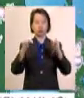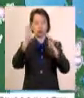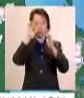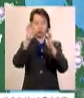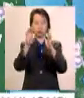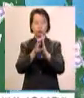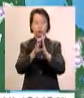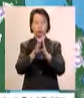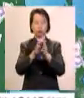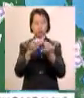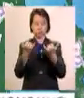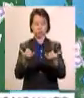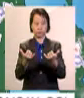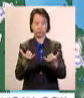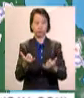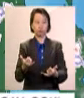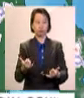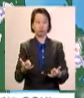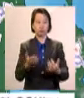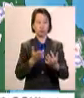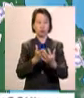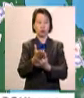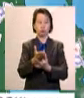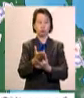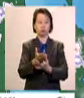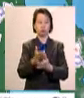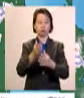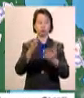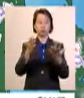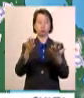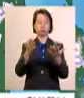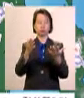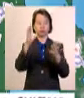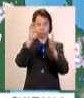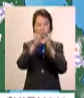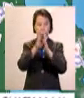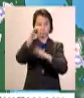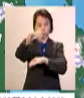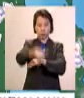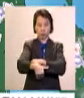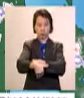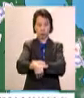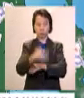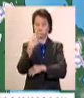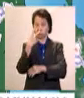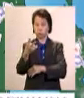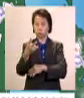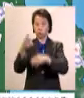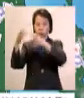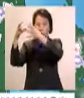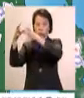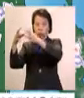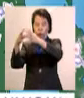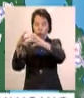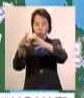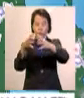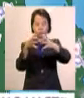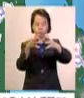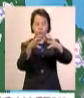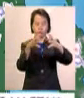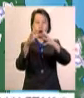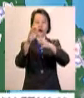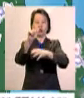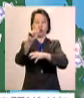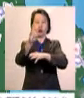imej satelit. Menerusi cerapan imej satelit pada malam ini, diperhatikan kelompok awan hanyalah tertumpu